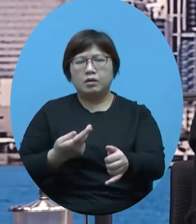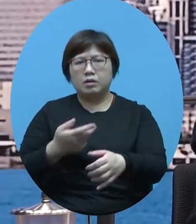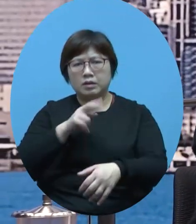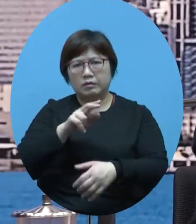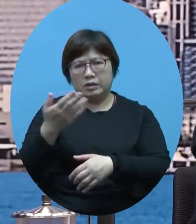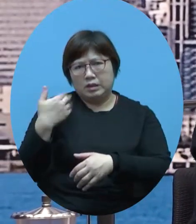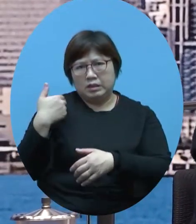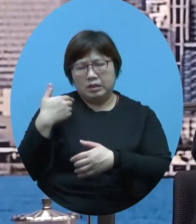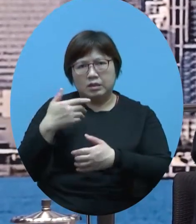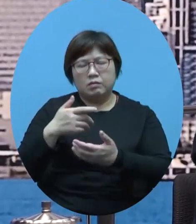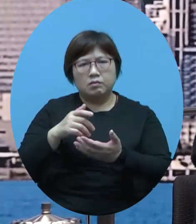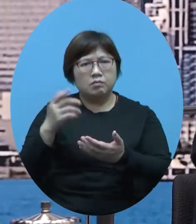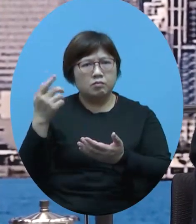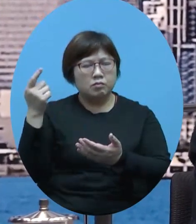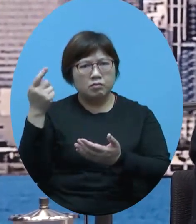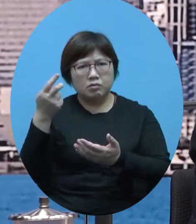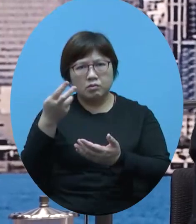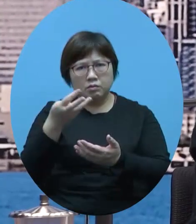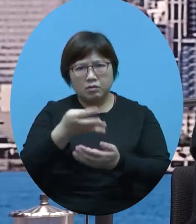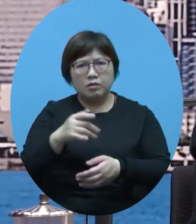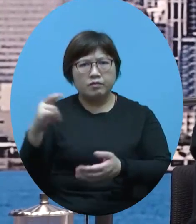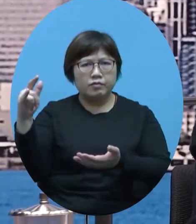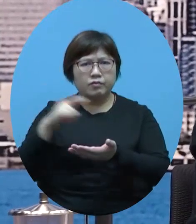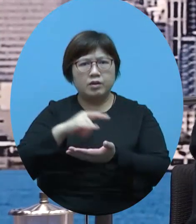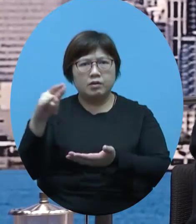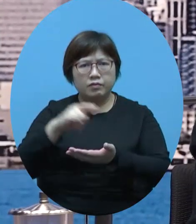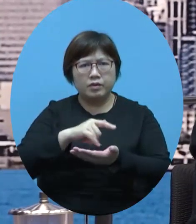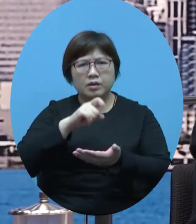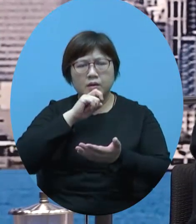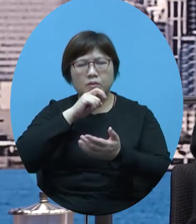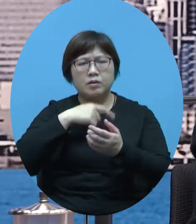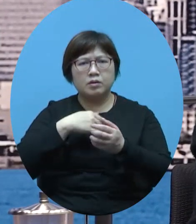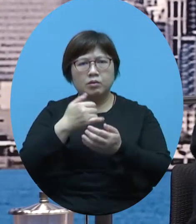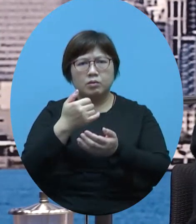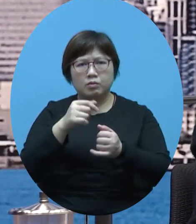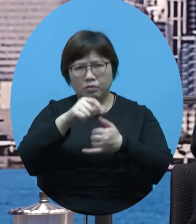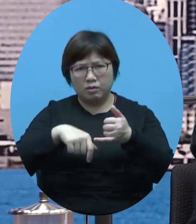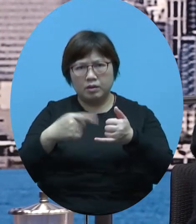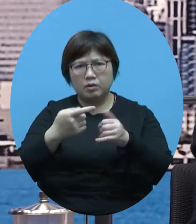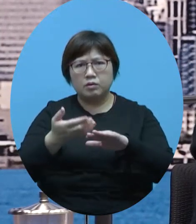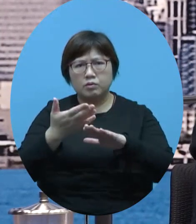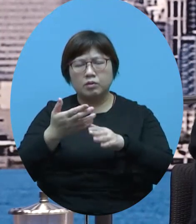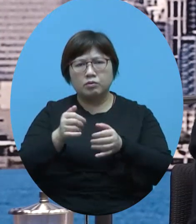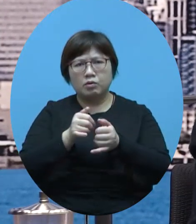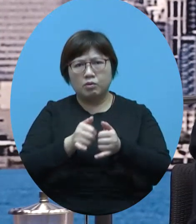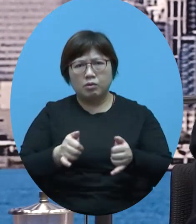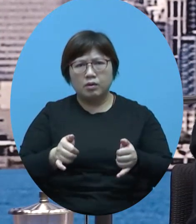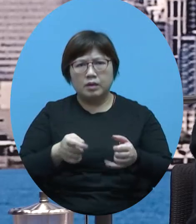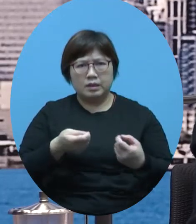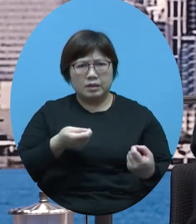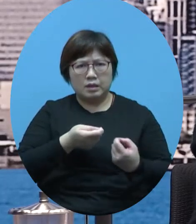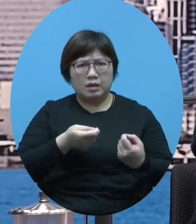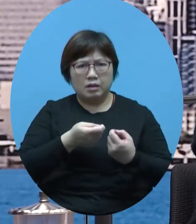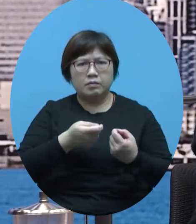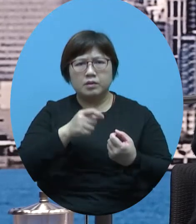嚇。咁雖然佢有好多飛機咧都係有多過一個個案，咁但係佢哋咧就如果坐得埋一齊嘅，即係坐得近嗰啲咧，